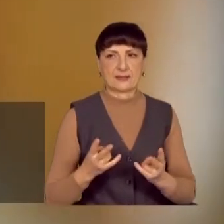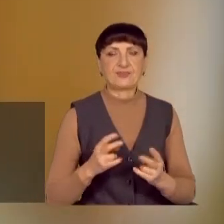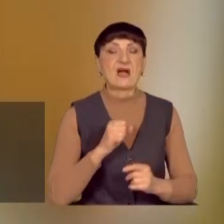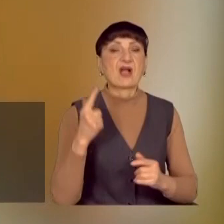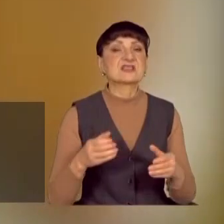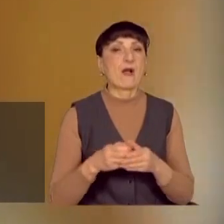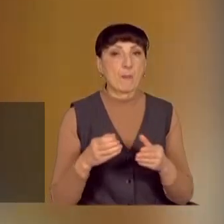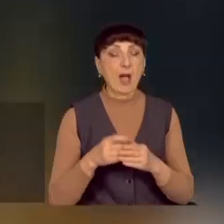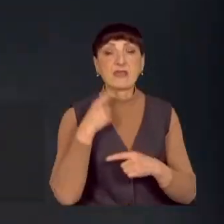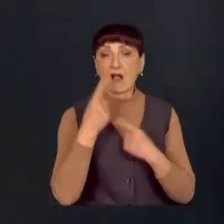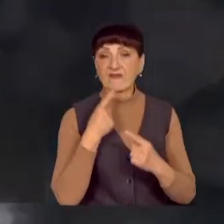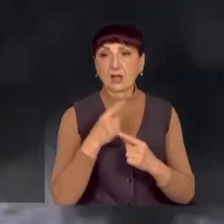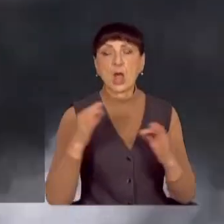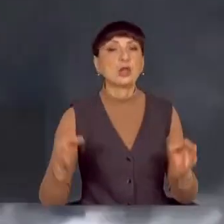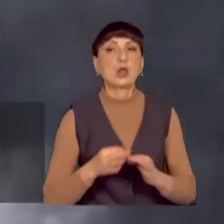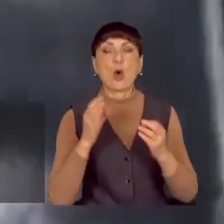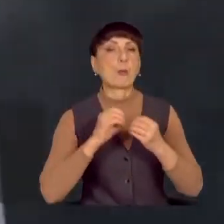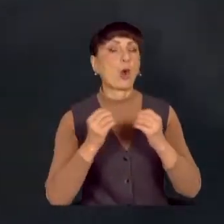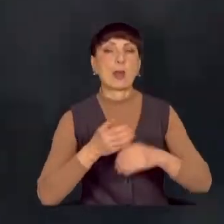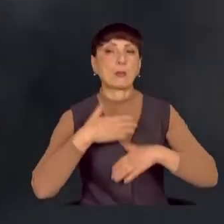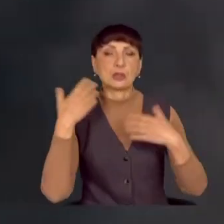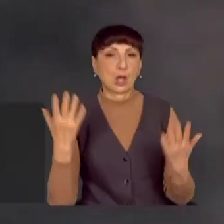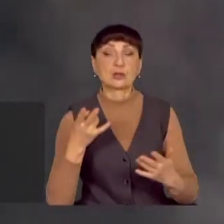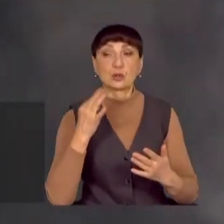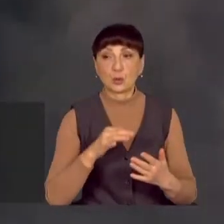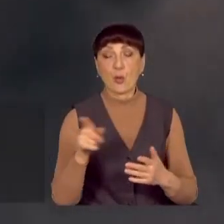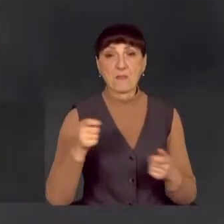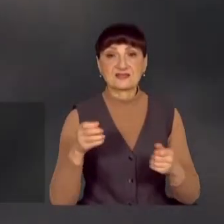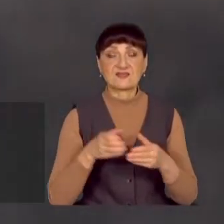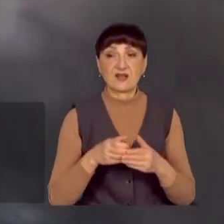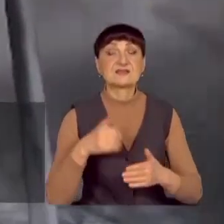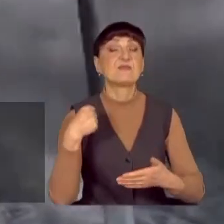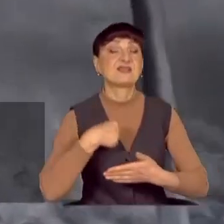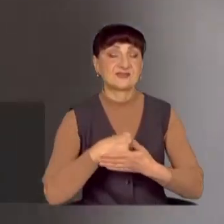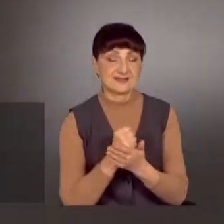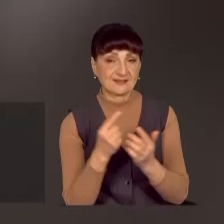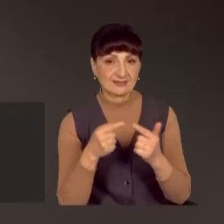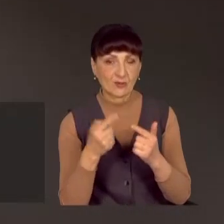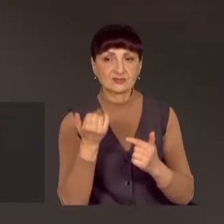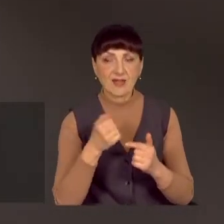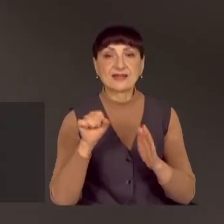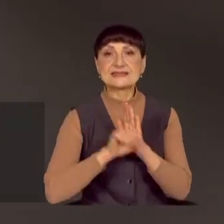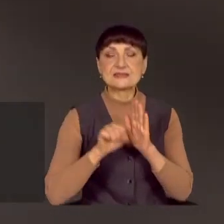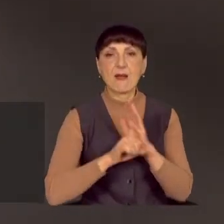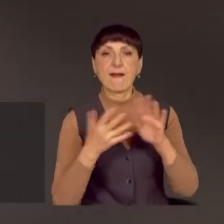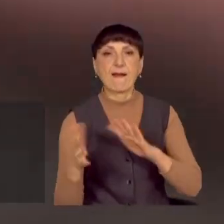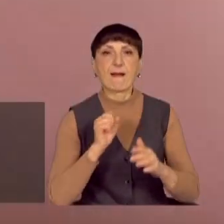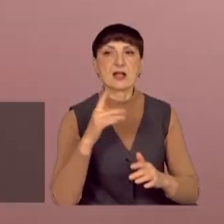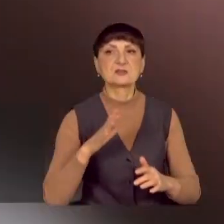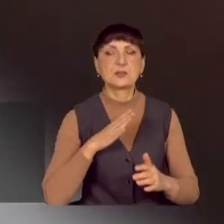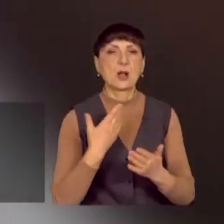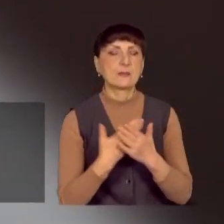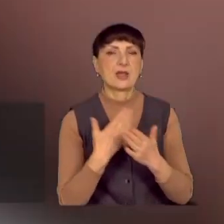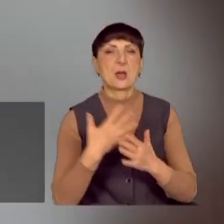газовой компании заявляют, что никакой проблемы нет. Однако местные власти подтвердили, что в период заморозок перебои с газом были у